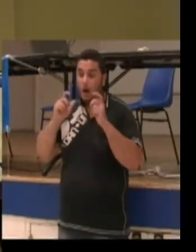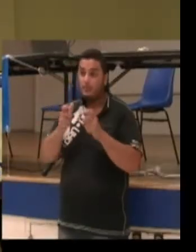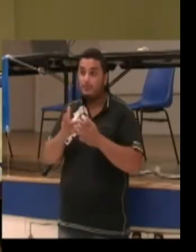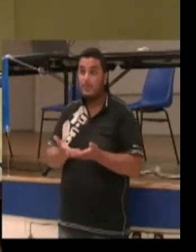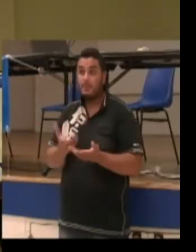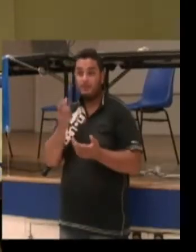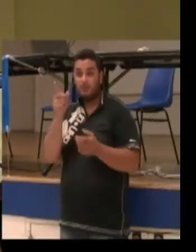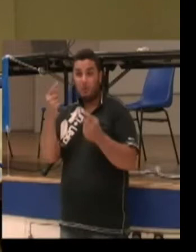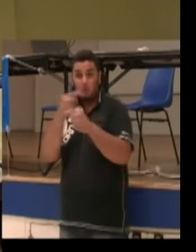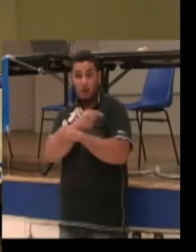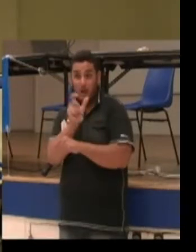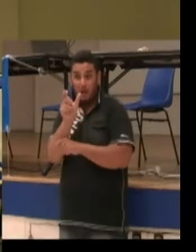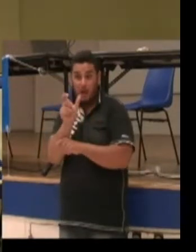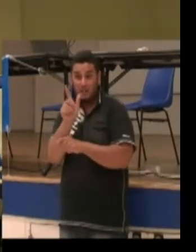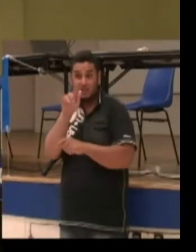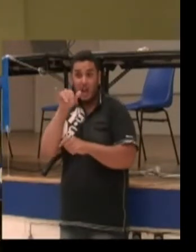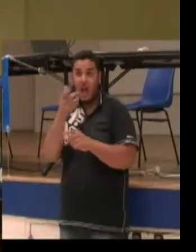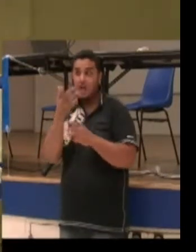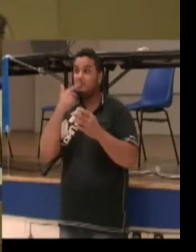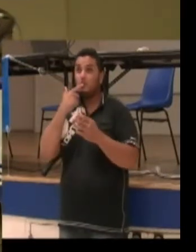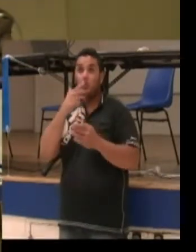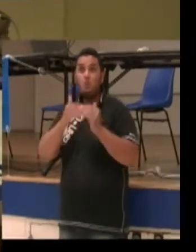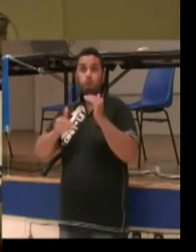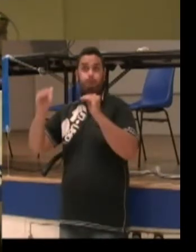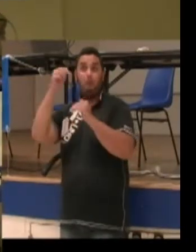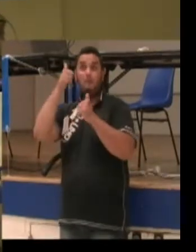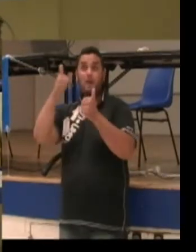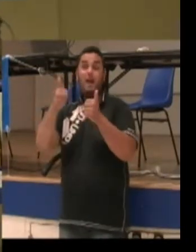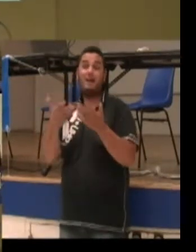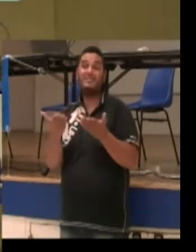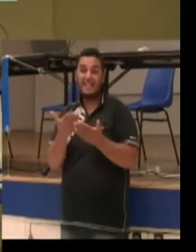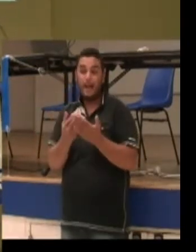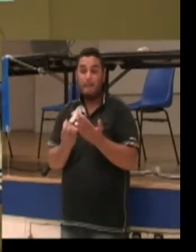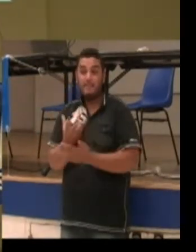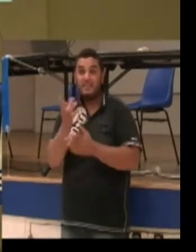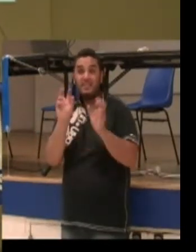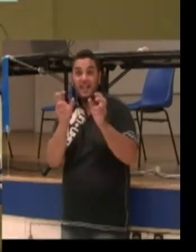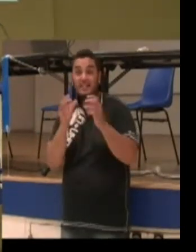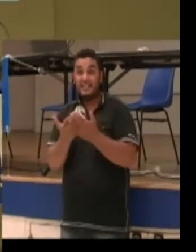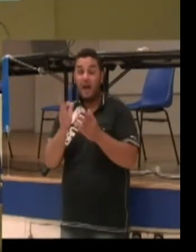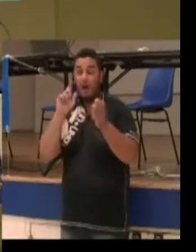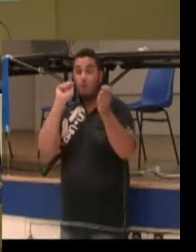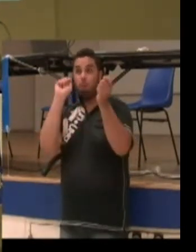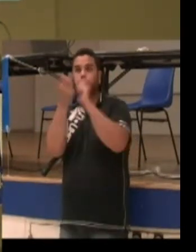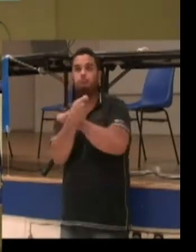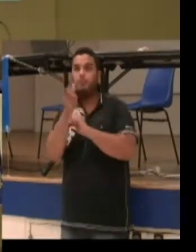Pourquoi Allah subhanahu wa ta'ala nous dit ne dites pas ra'ina et dites midurna? Pourquoi? Il dit ne répétez pas les mots que